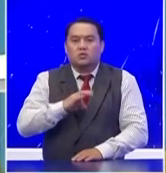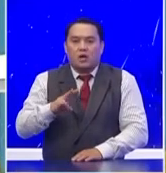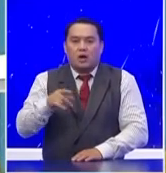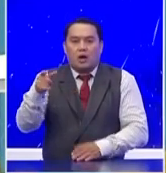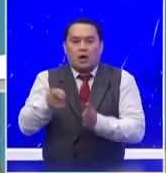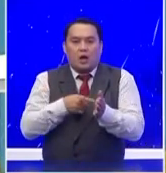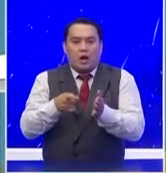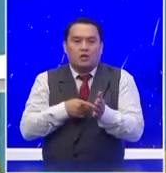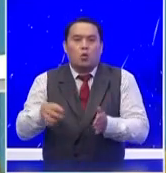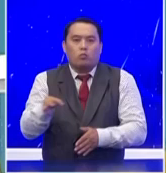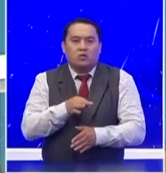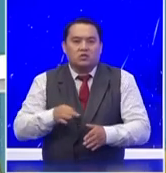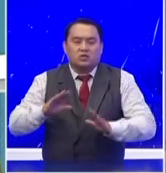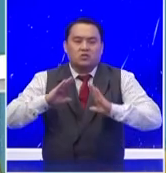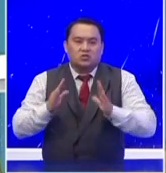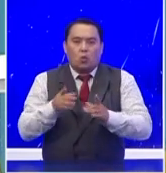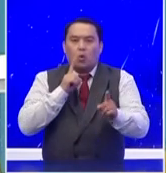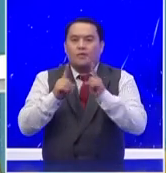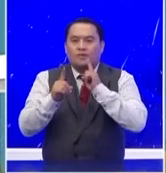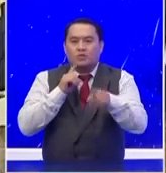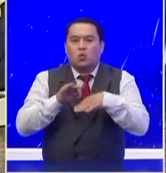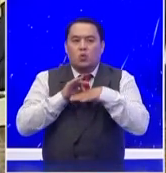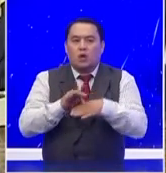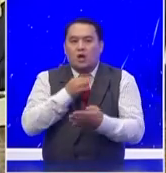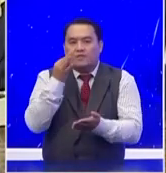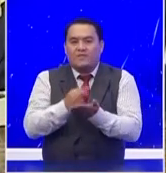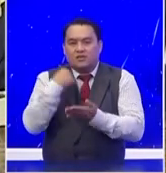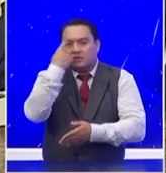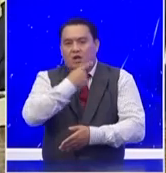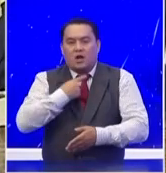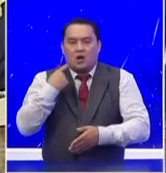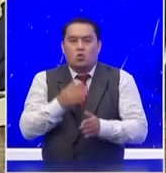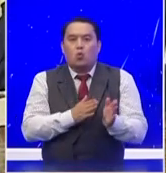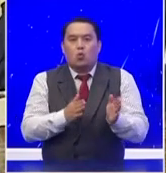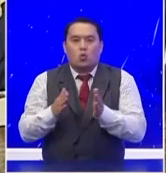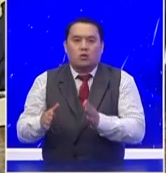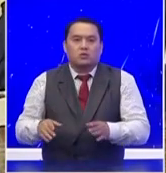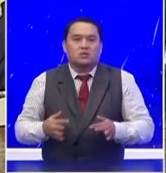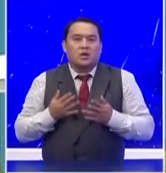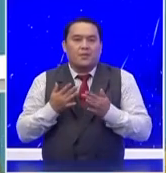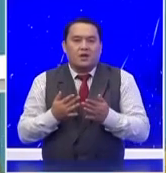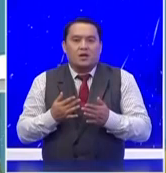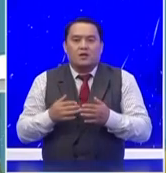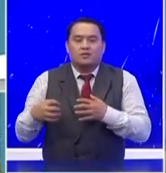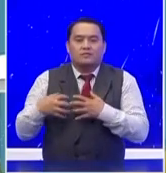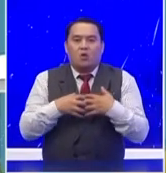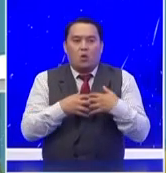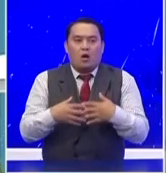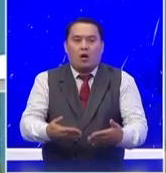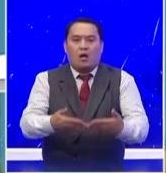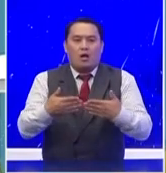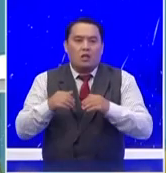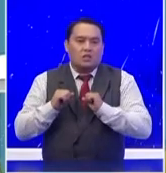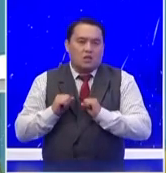Қарағанды облыстарындағы жағдайға байланысты кеңес өткізді. Жауапты басшыларға ел ішіндегі тұрақтылықты бұзуға талпынған арандатушылардың алдын